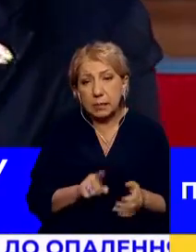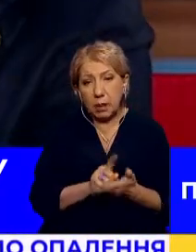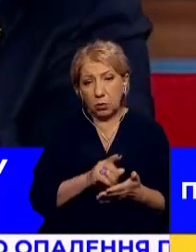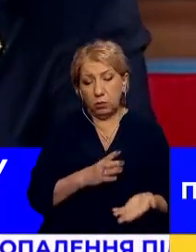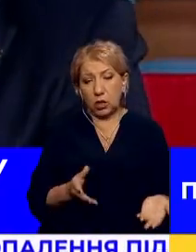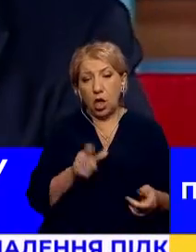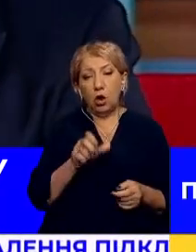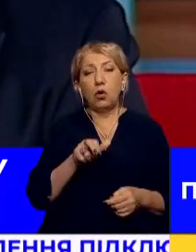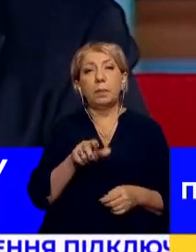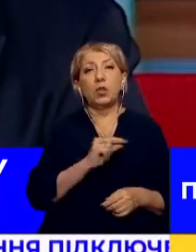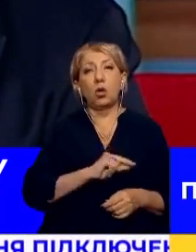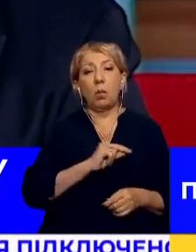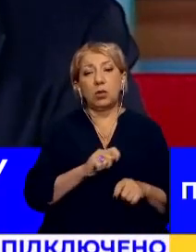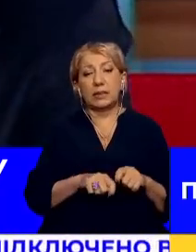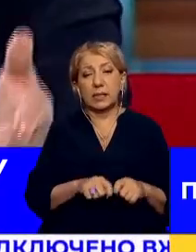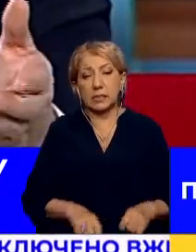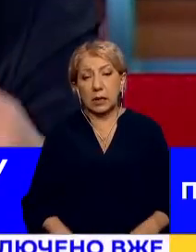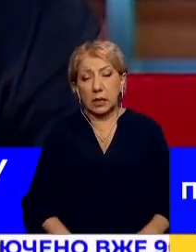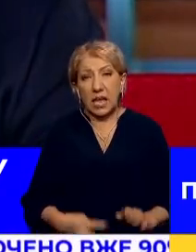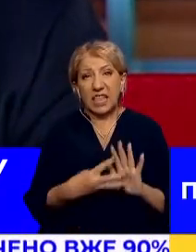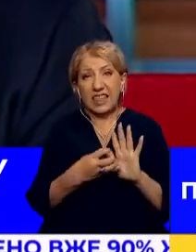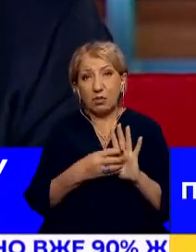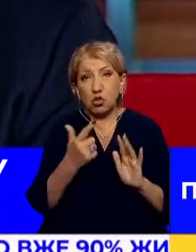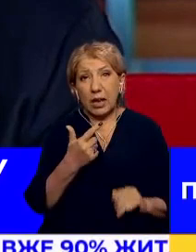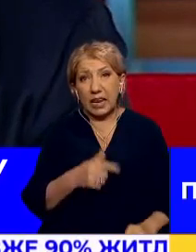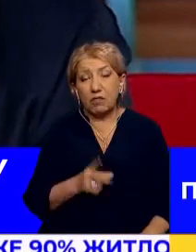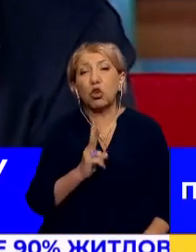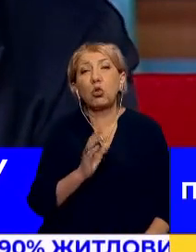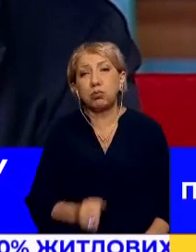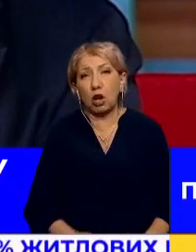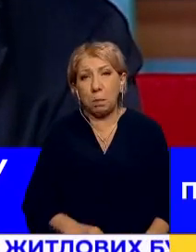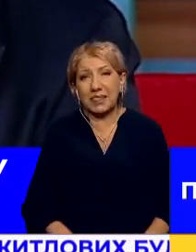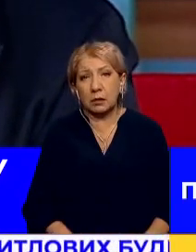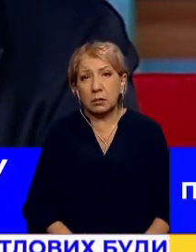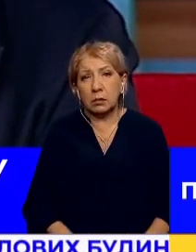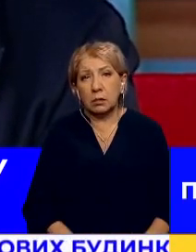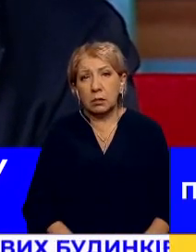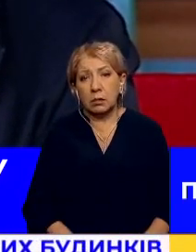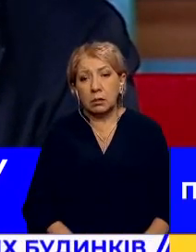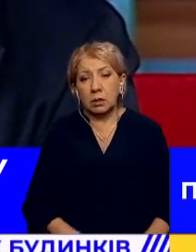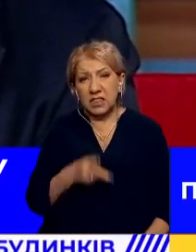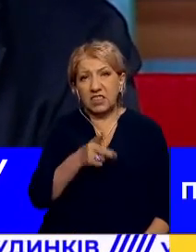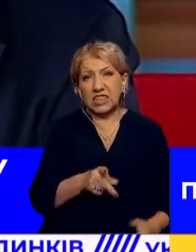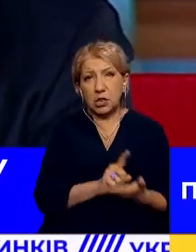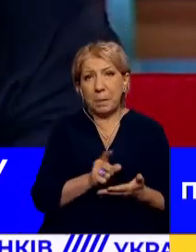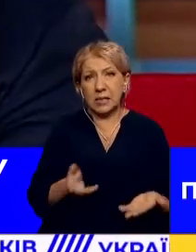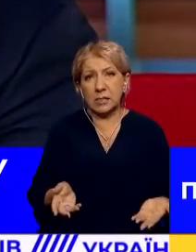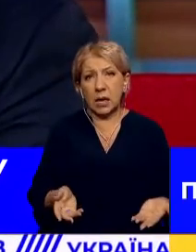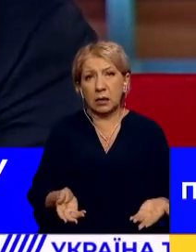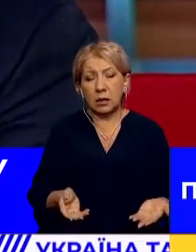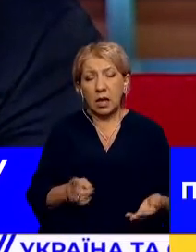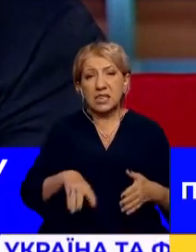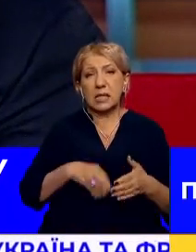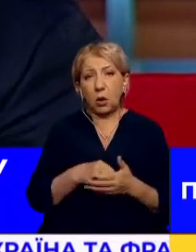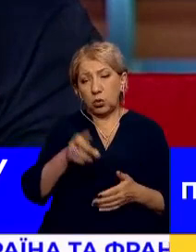кажете, люди підуть робити тести. 900 гривень тест. Хто його робитиме, той тест, коли 2000 гривень пенсія? Тому за